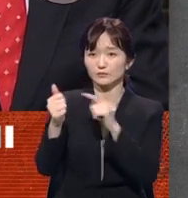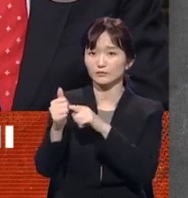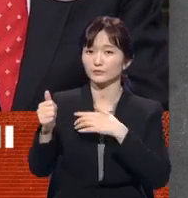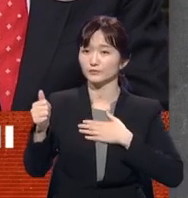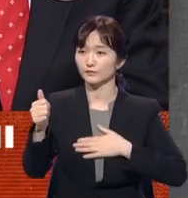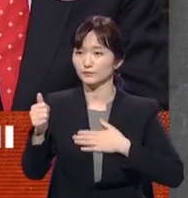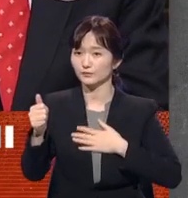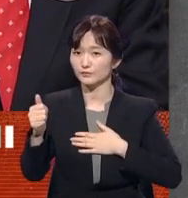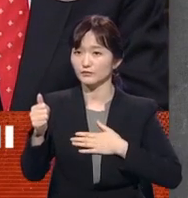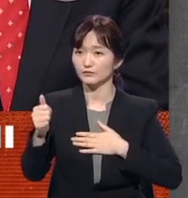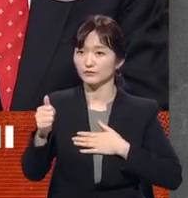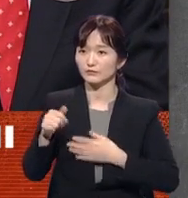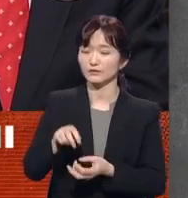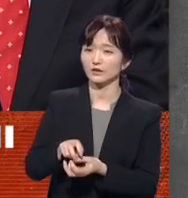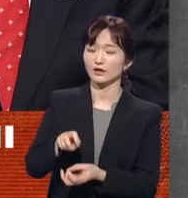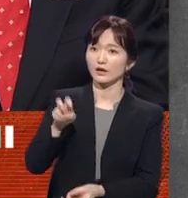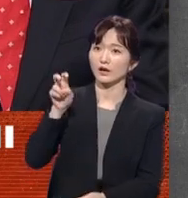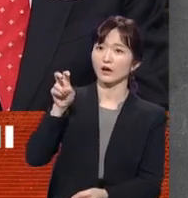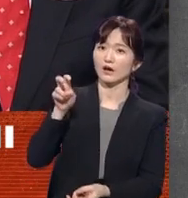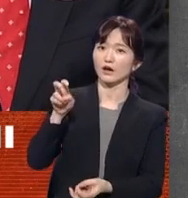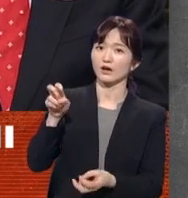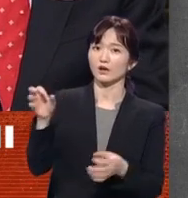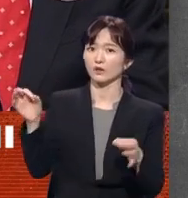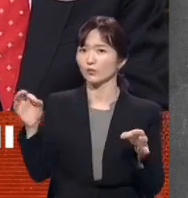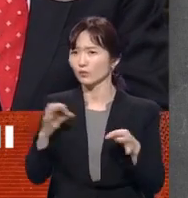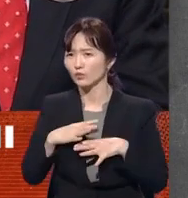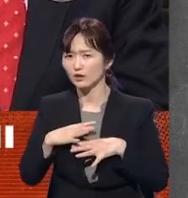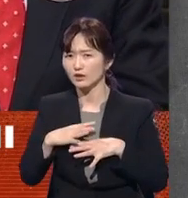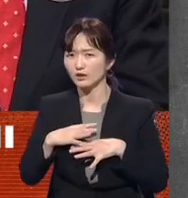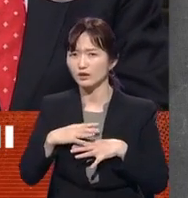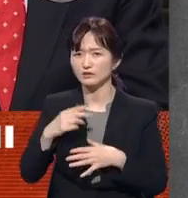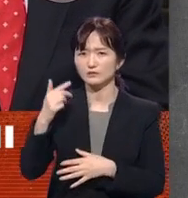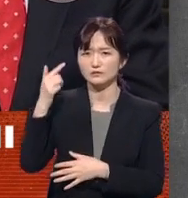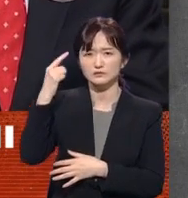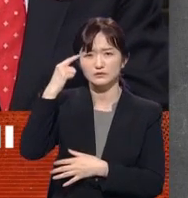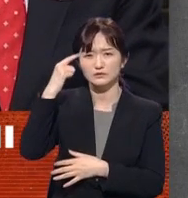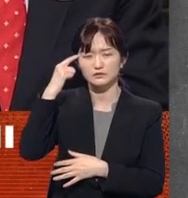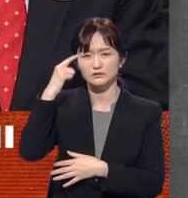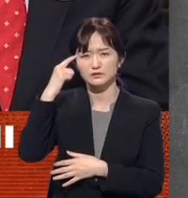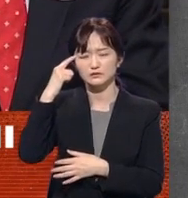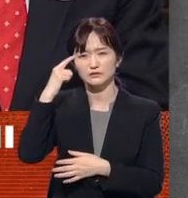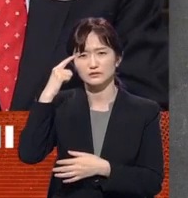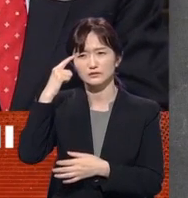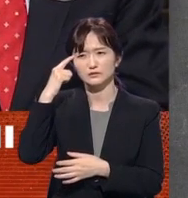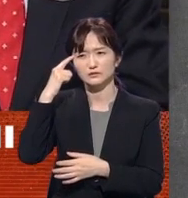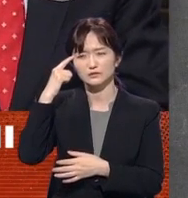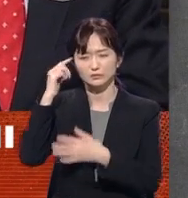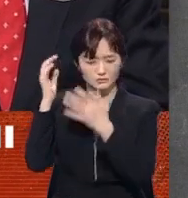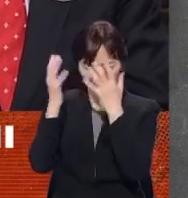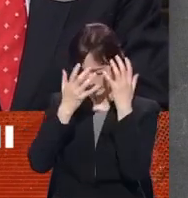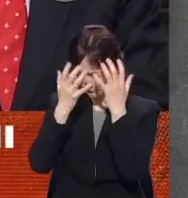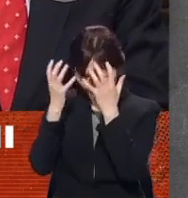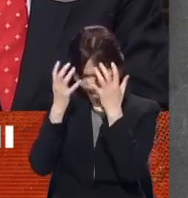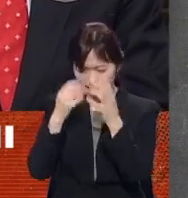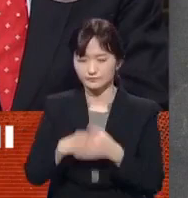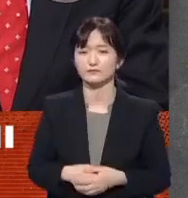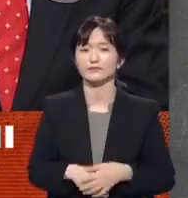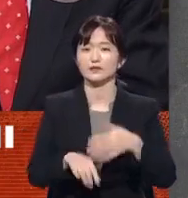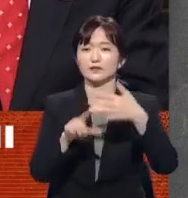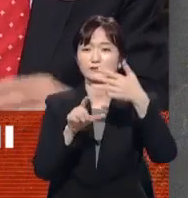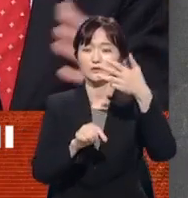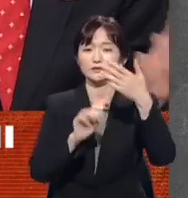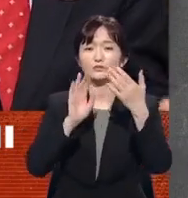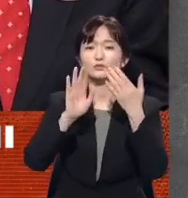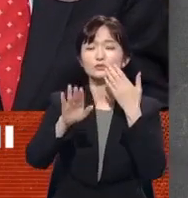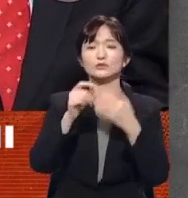알고 경악을 했을 것이고 아마 정신적으로 정리가 잘 안 됐을 거예요 그리고 이제 아마 그 8월달에 그렇게 되고